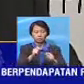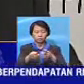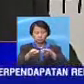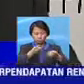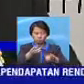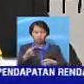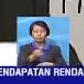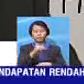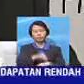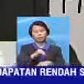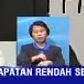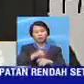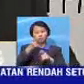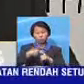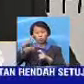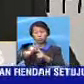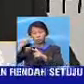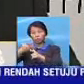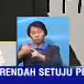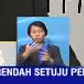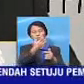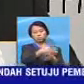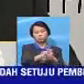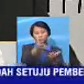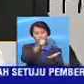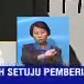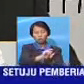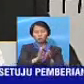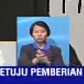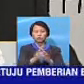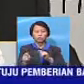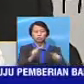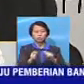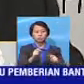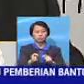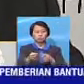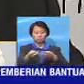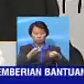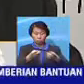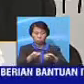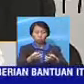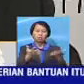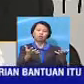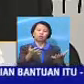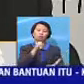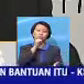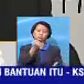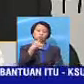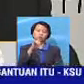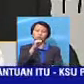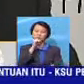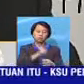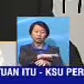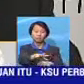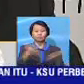yang mengambil masa sehingga berbulan-bulan serpa laporan dan menyebabkan tindakan ttib tata tertib yang diambil itu tidak lagi efektif tidak lagi memberi